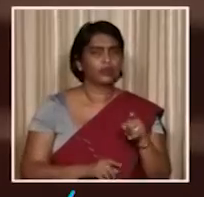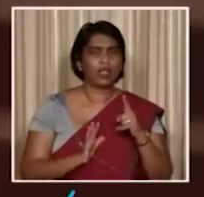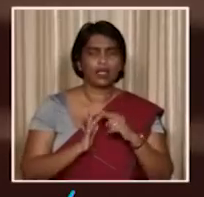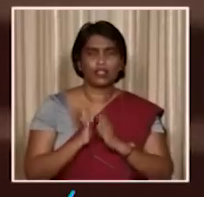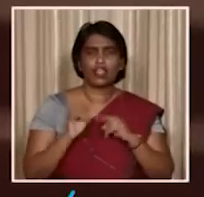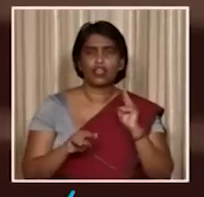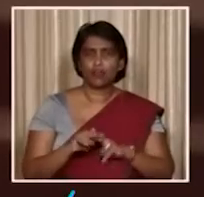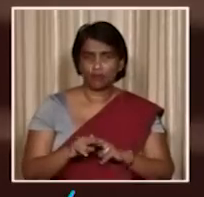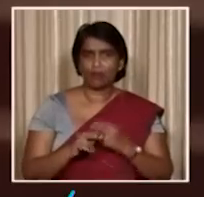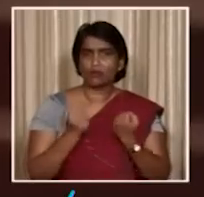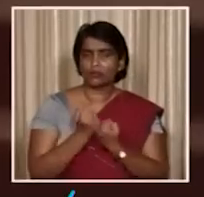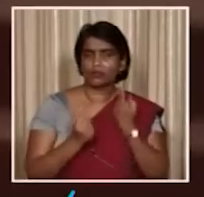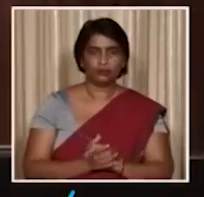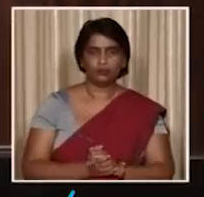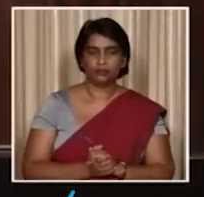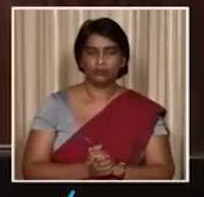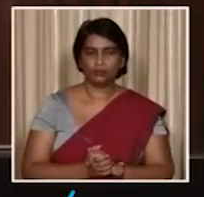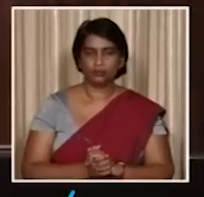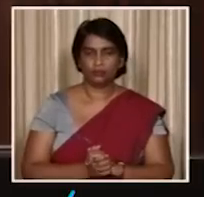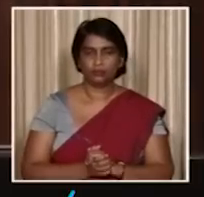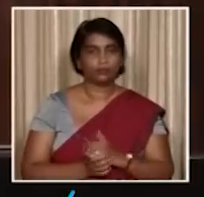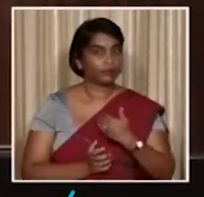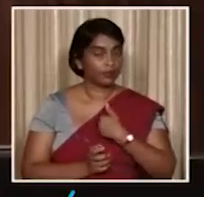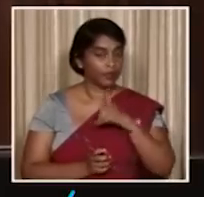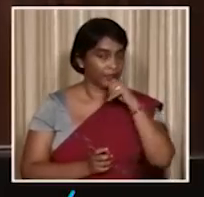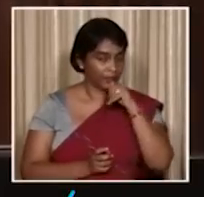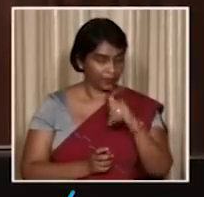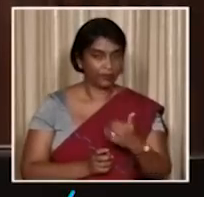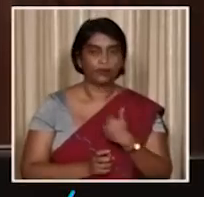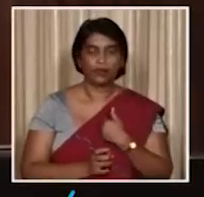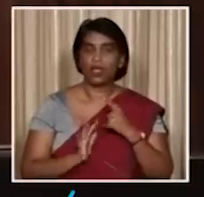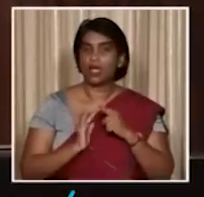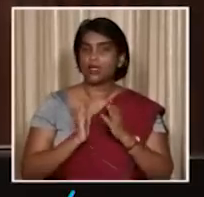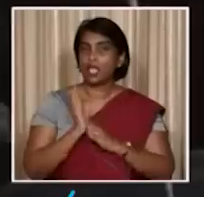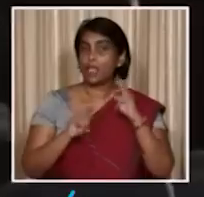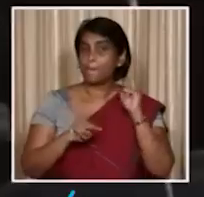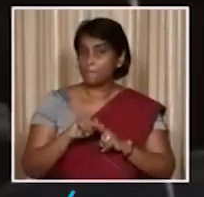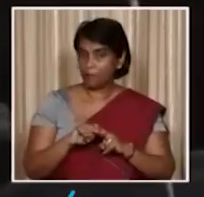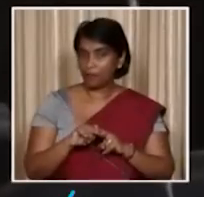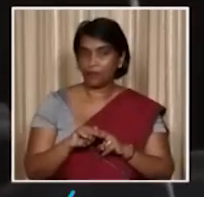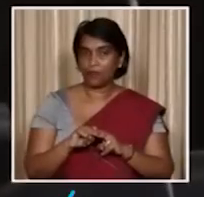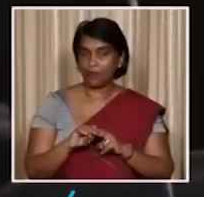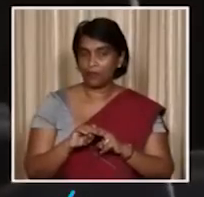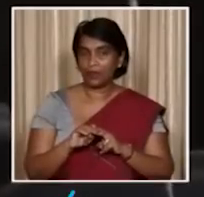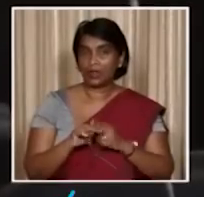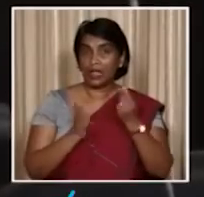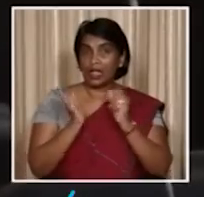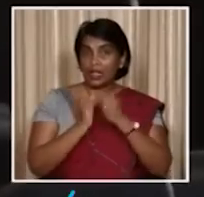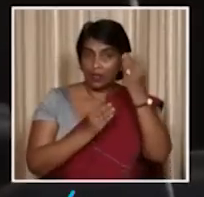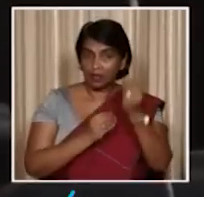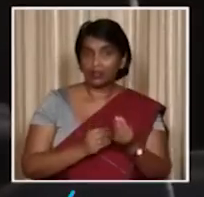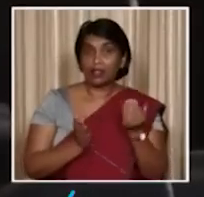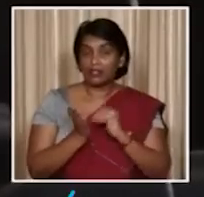IMF එකේ දෙන ප්‍රතිපාදන ප්‍රමාද කරන්න කියලා. අපි කිසිම වෙලාවක IMF එකට මේ එන්න තියෙන ණය වලට